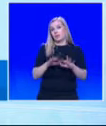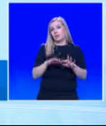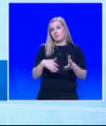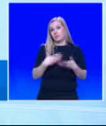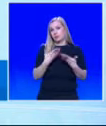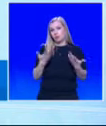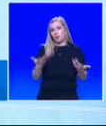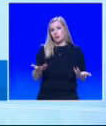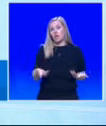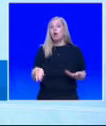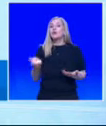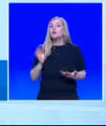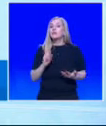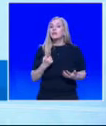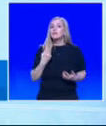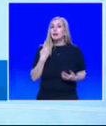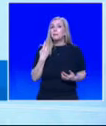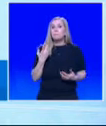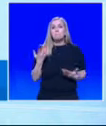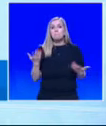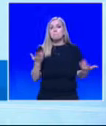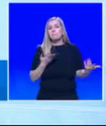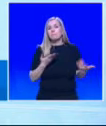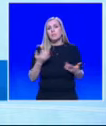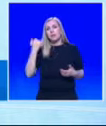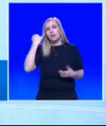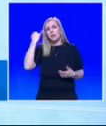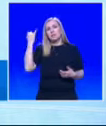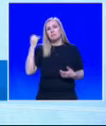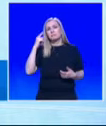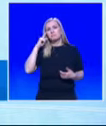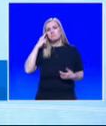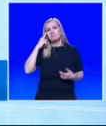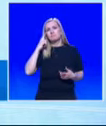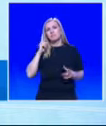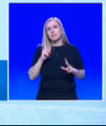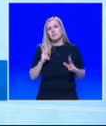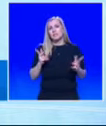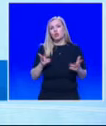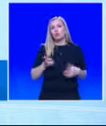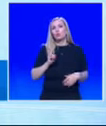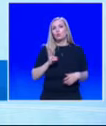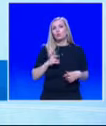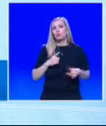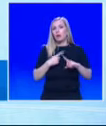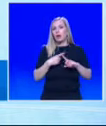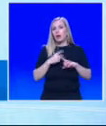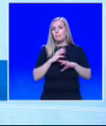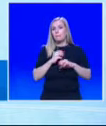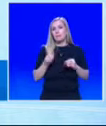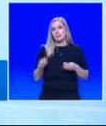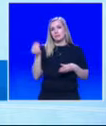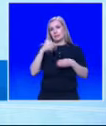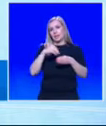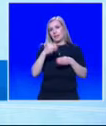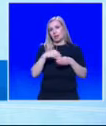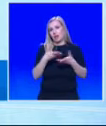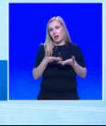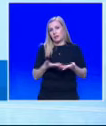това, самата тази идея, тя струва ми се носи конюнктурен характер без достатъчно съдържание.